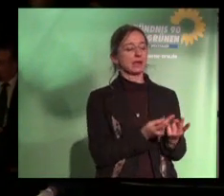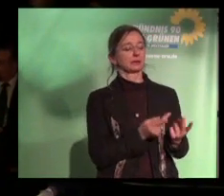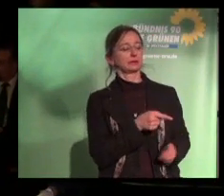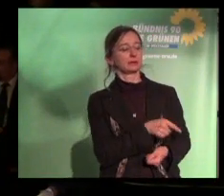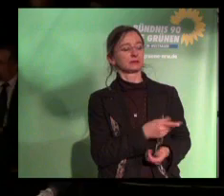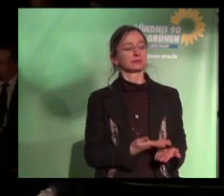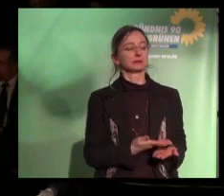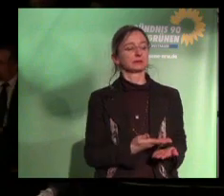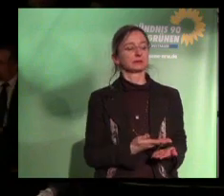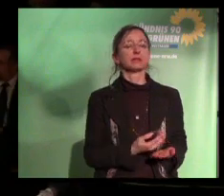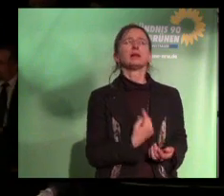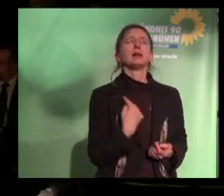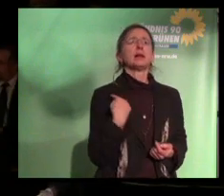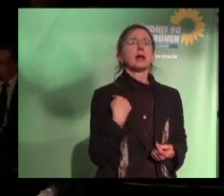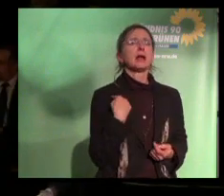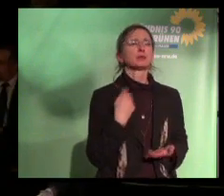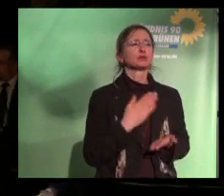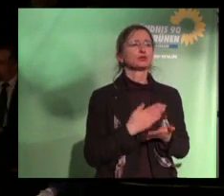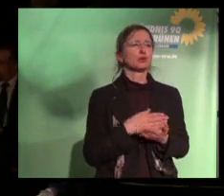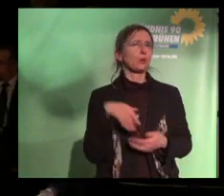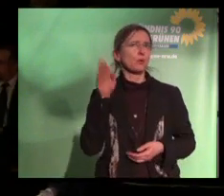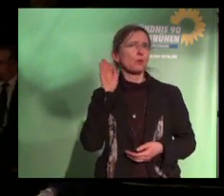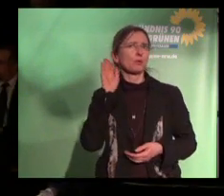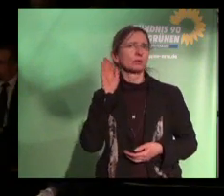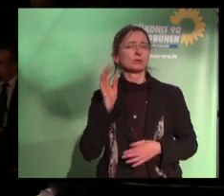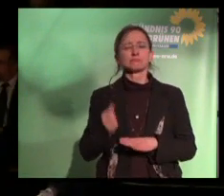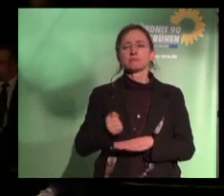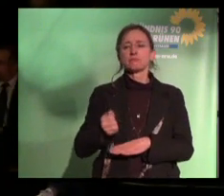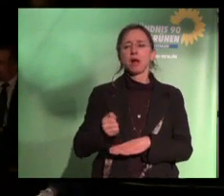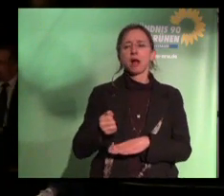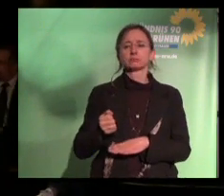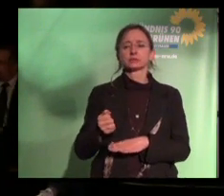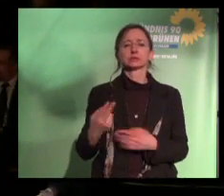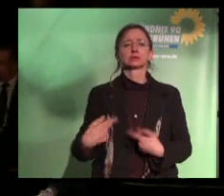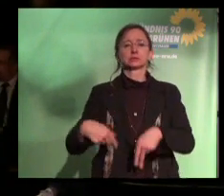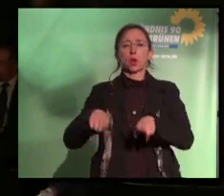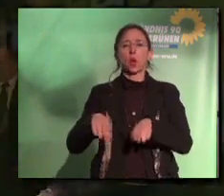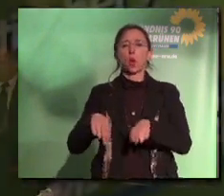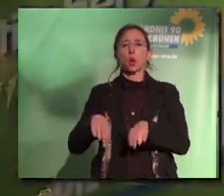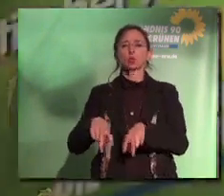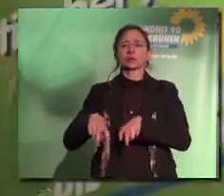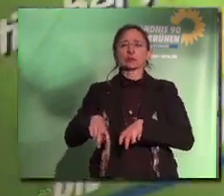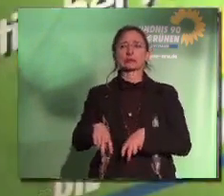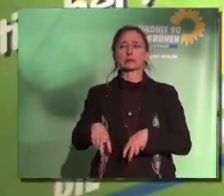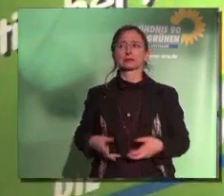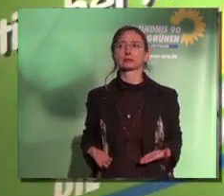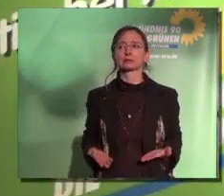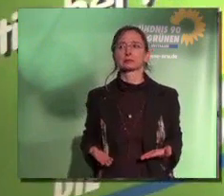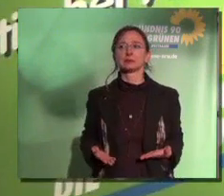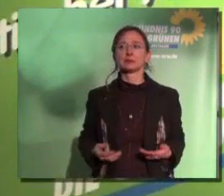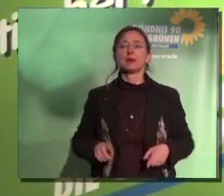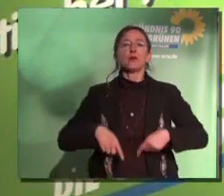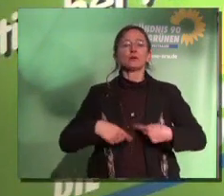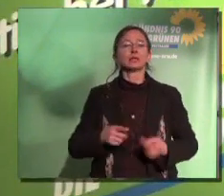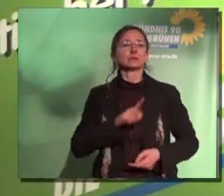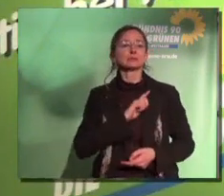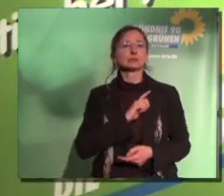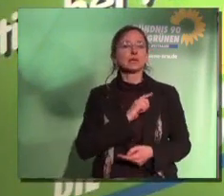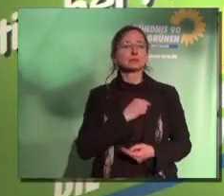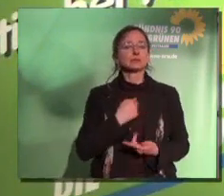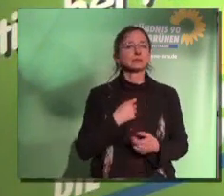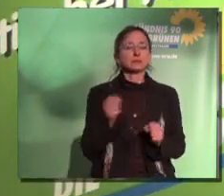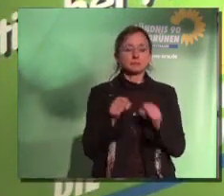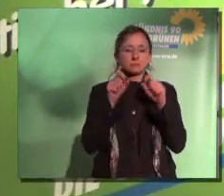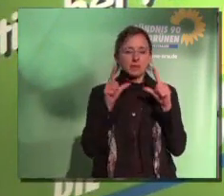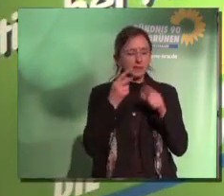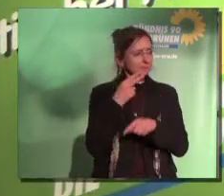Papstes, ja. Und ich hatte mir diese ganzen schönen Bilder angeguckt mit den Kostümen und so. Und plötzlich sehe ich da den Papst, ja. Da